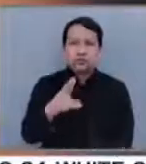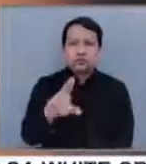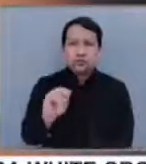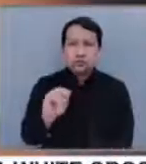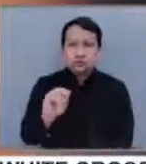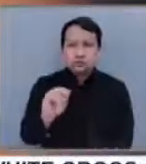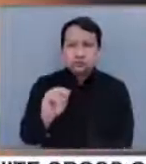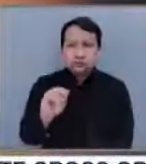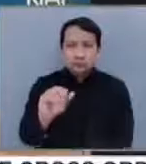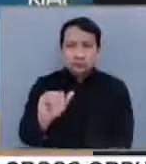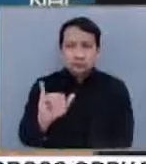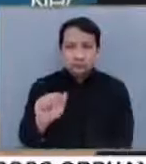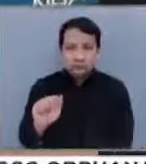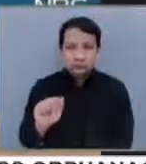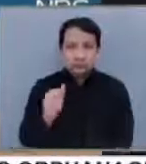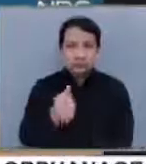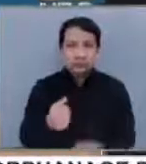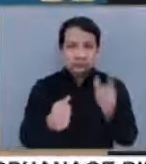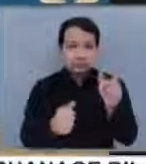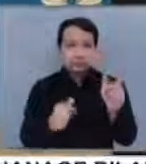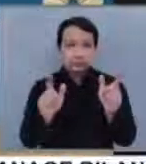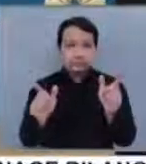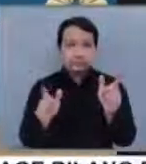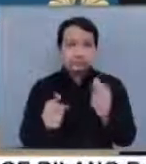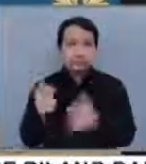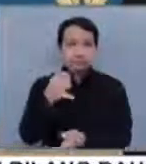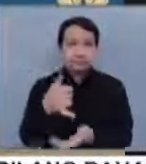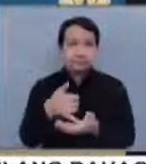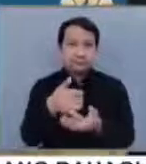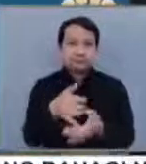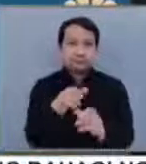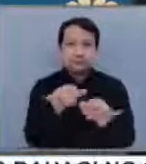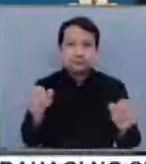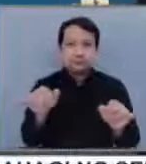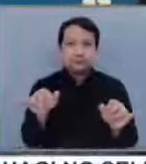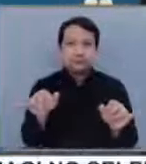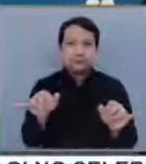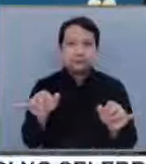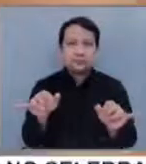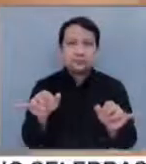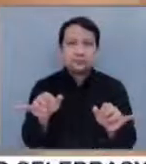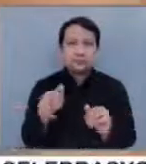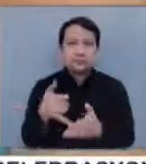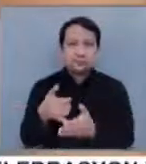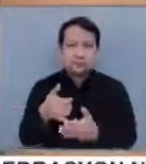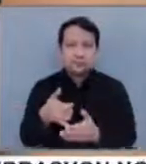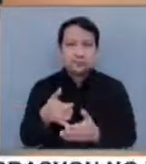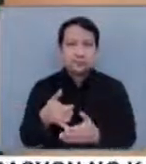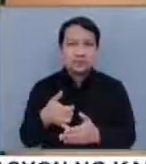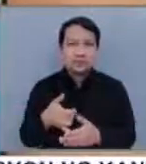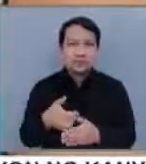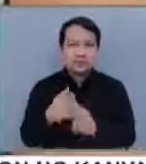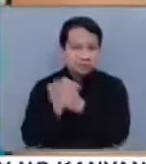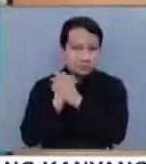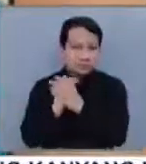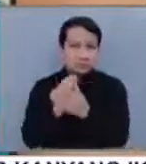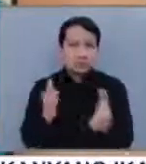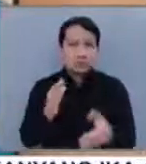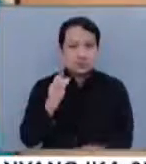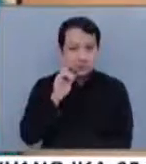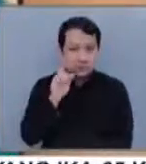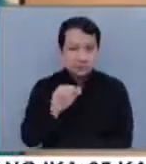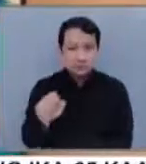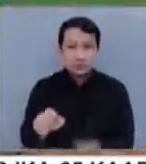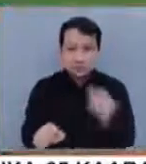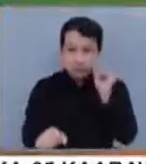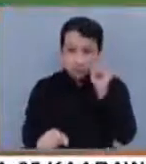manalo si Zendaya sa Primetime Emmy. Pareho pa rin sa parehong award. Congratulations, Zendaya at Lee